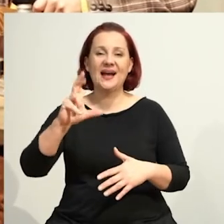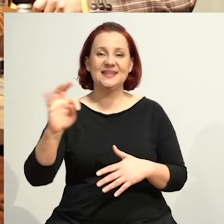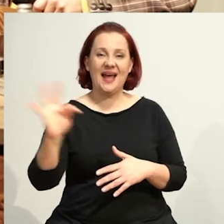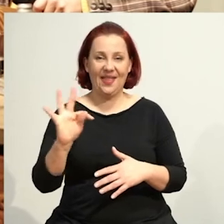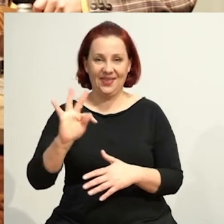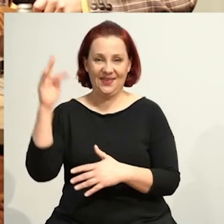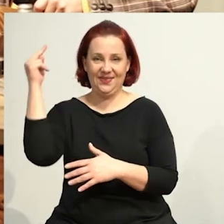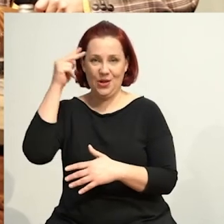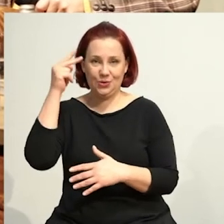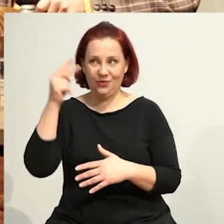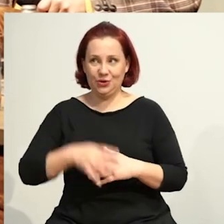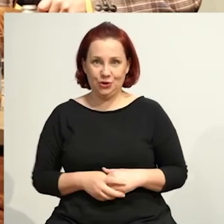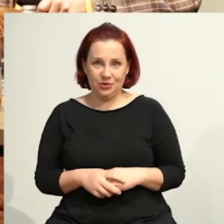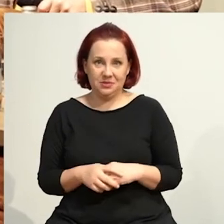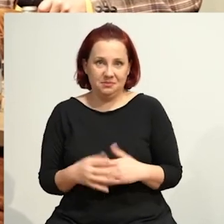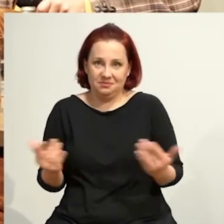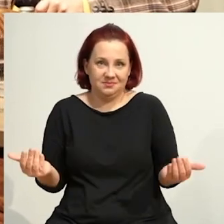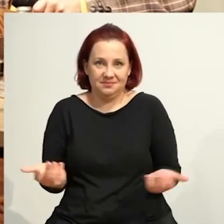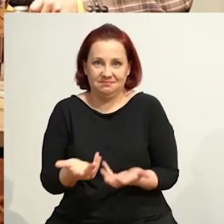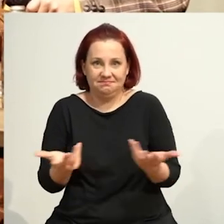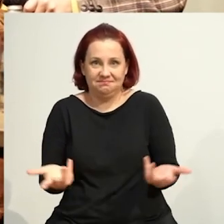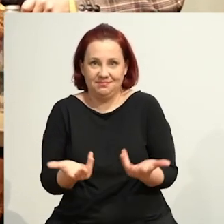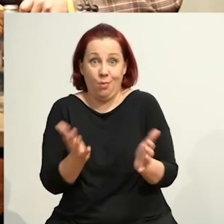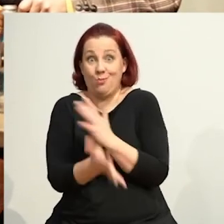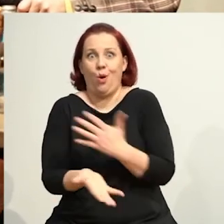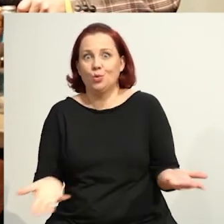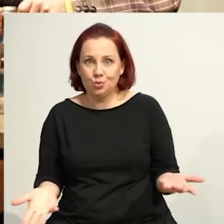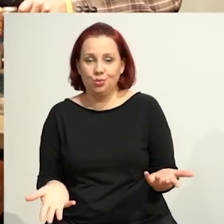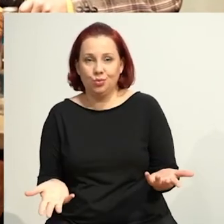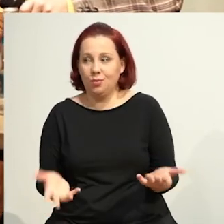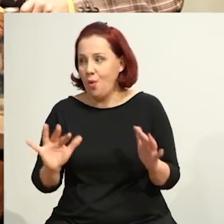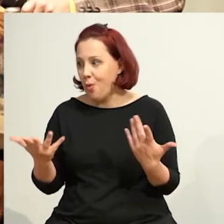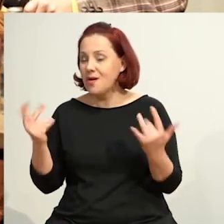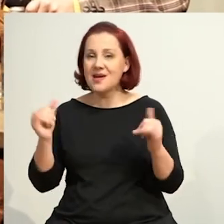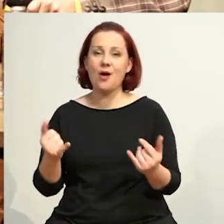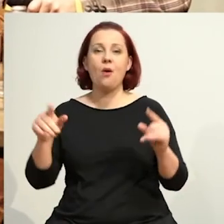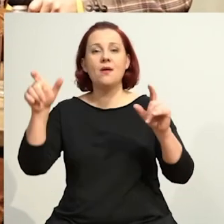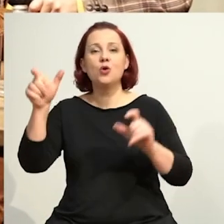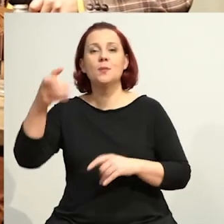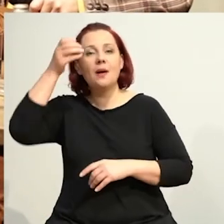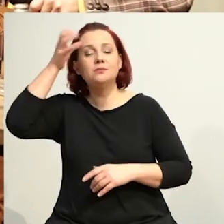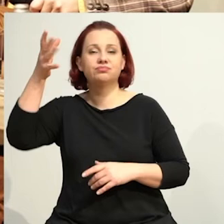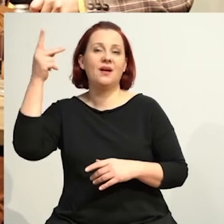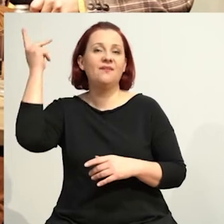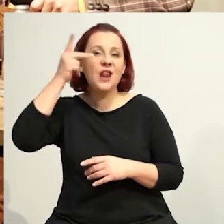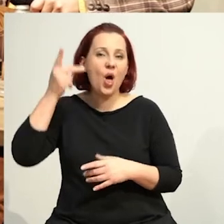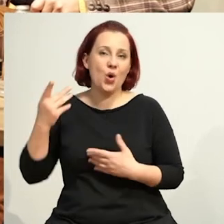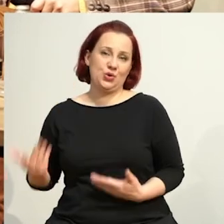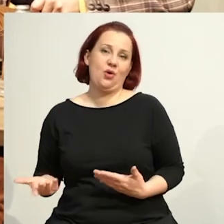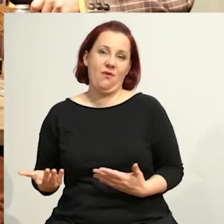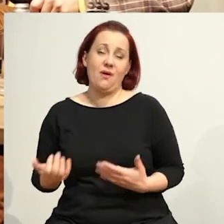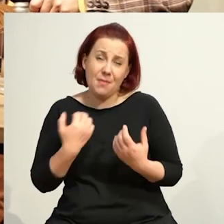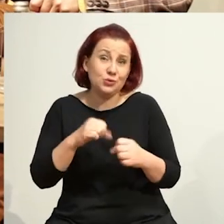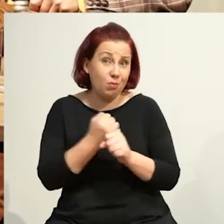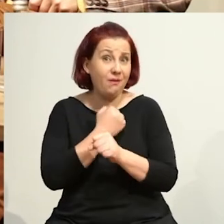sposobów, w jaki Norwid mógłby dzisiaj funkcjonować, to znaczy jako myśliciel właśnie i to bardzo